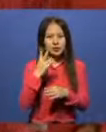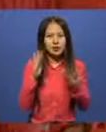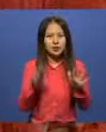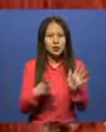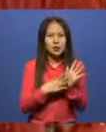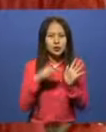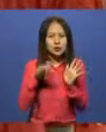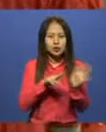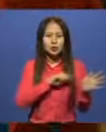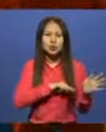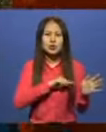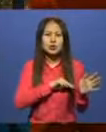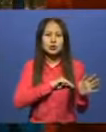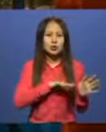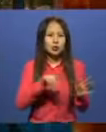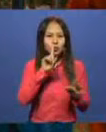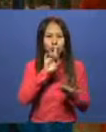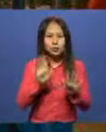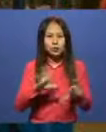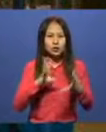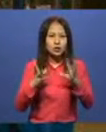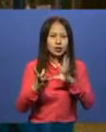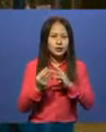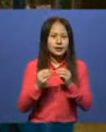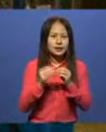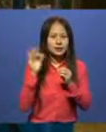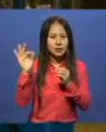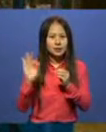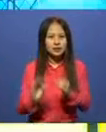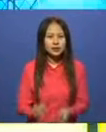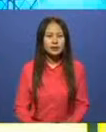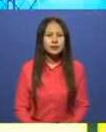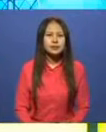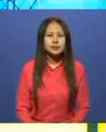шамамен 9000 адам жұмыссыз қалды. Бұл жалпы ұжымның 10%.